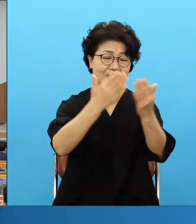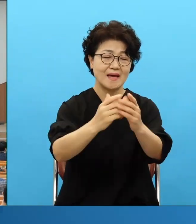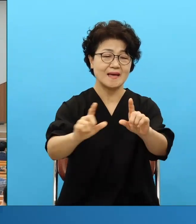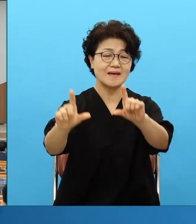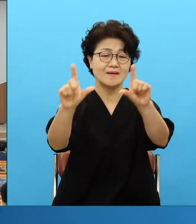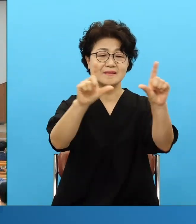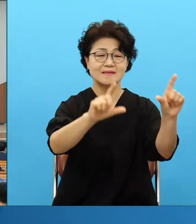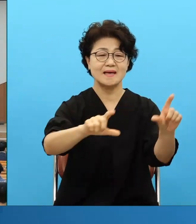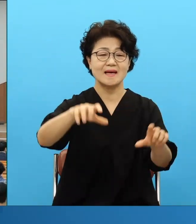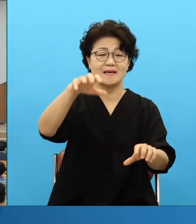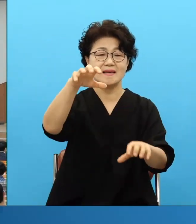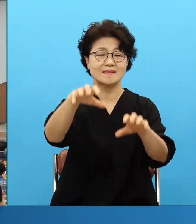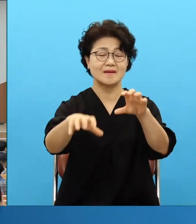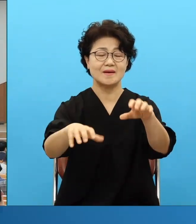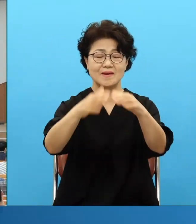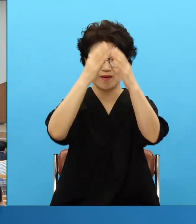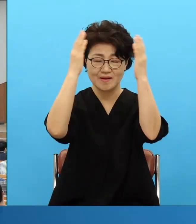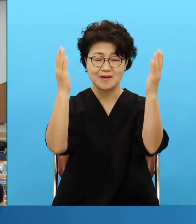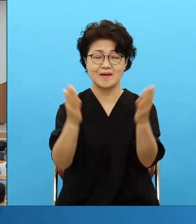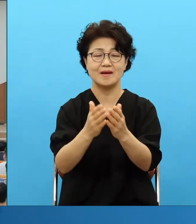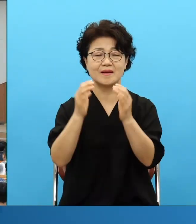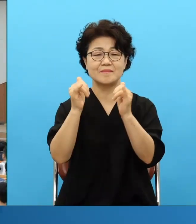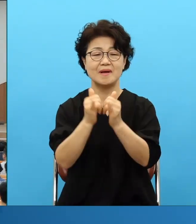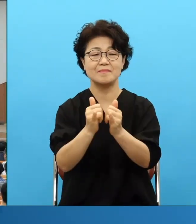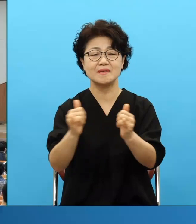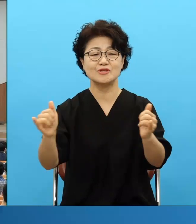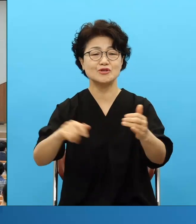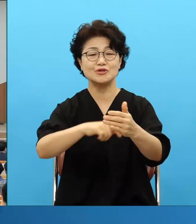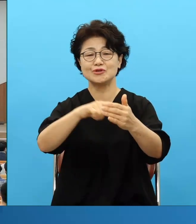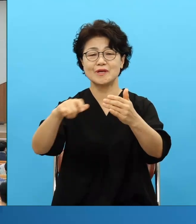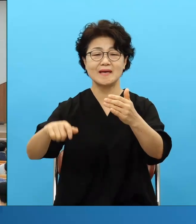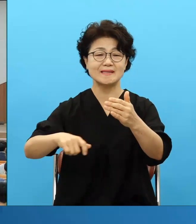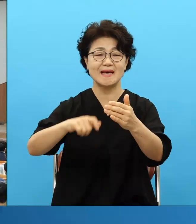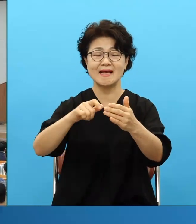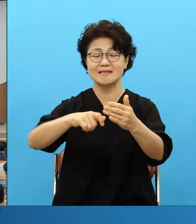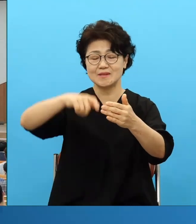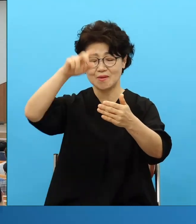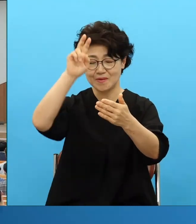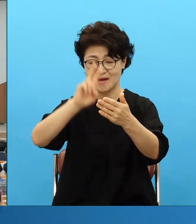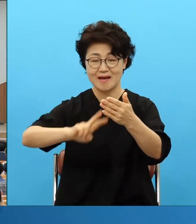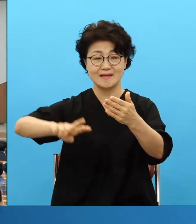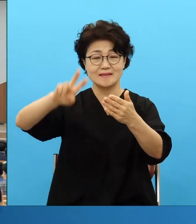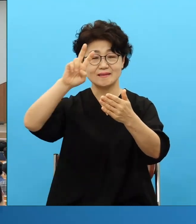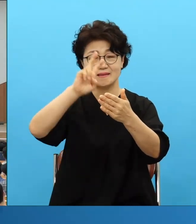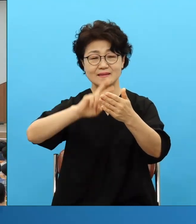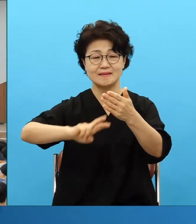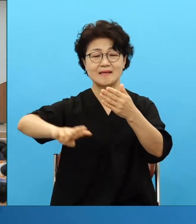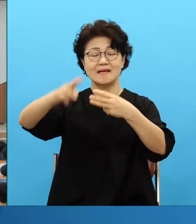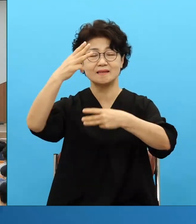어둠의 연장에서 만민 중에 찬송하는